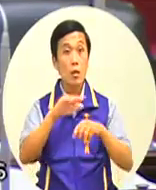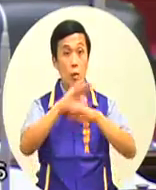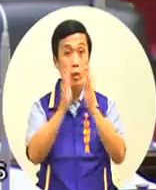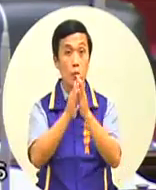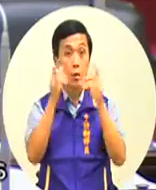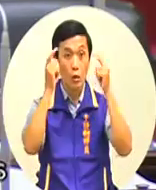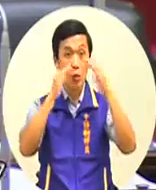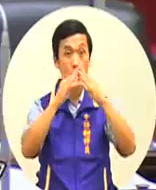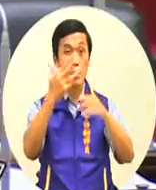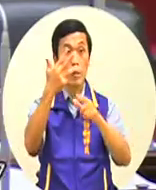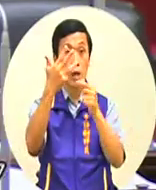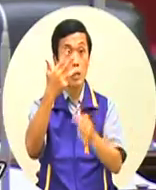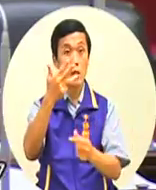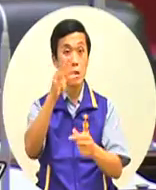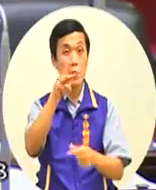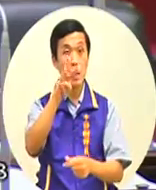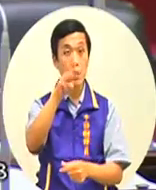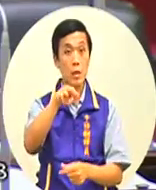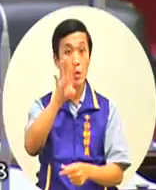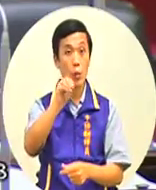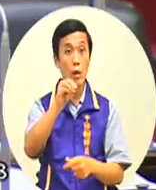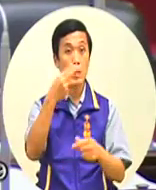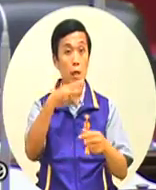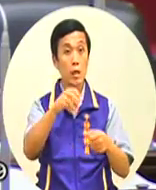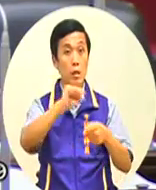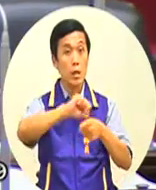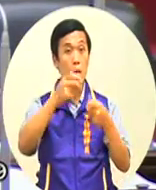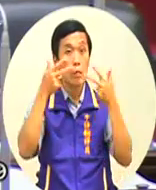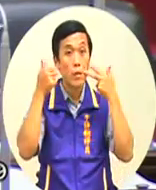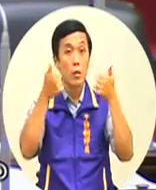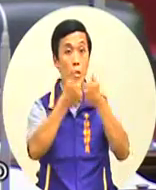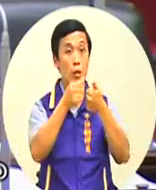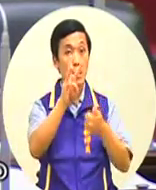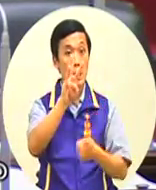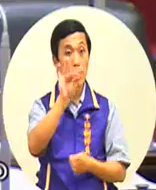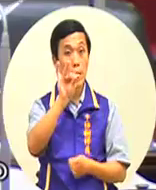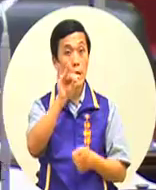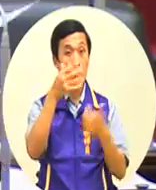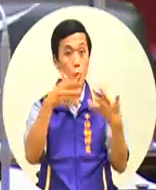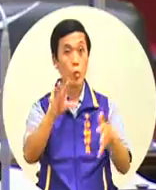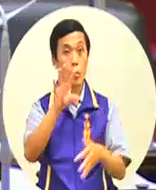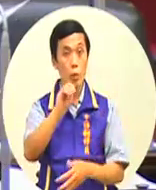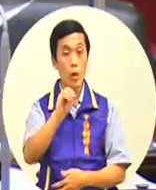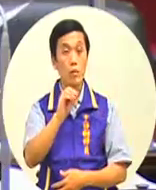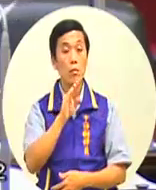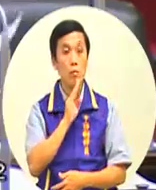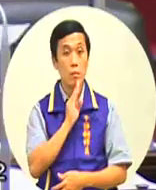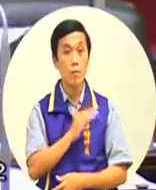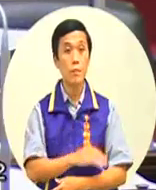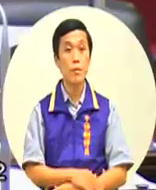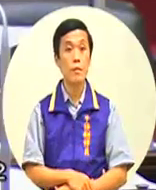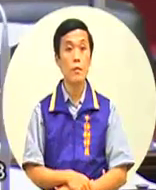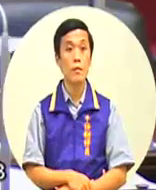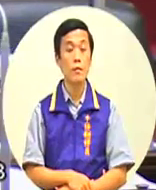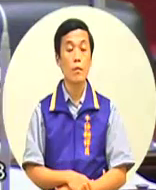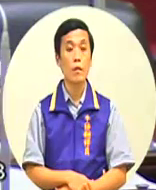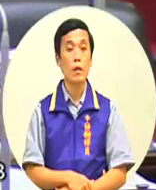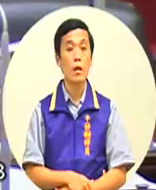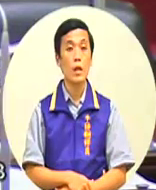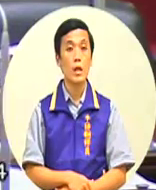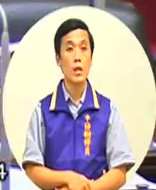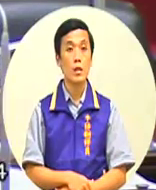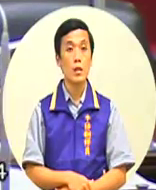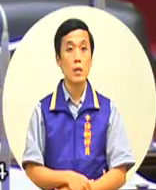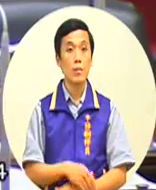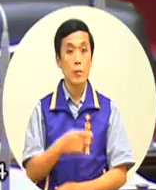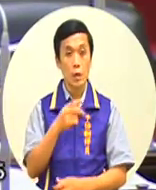是83,000万，再加上圆明会的300多万，是这样吗？哦，好。那姚局长，麻